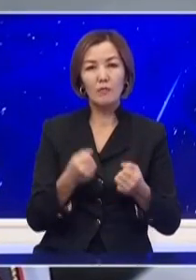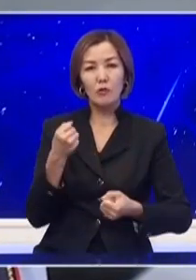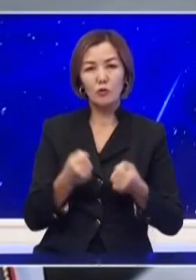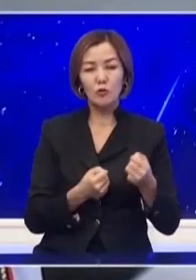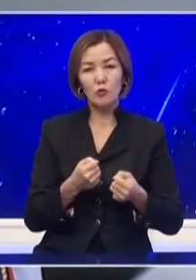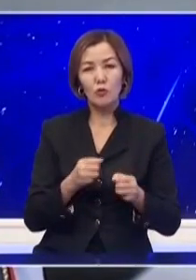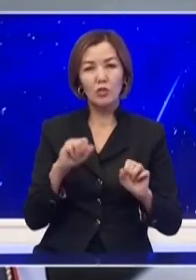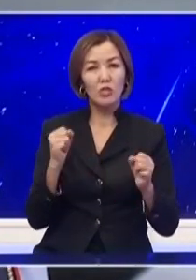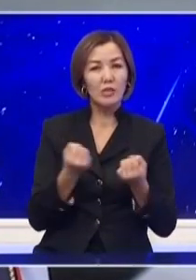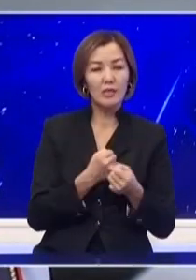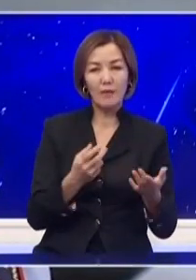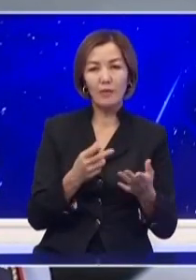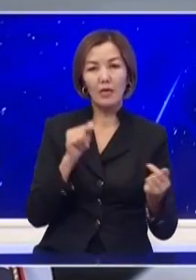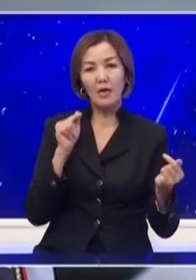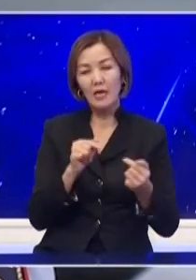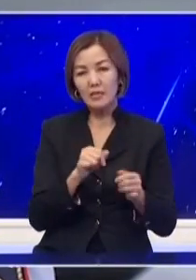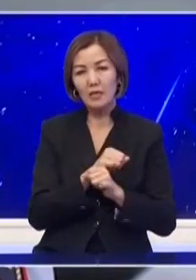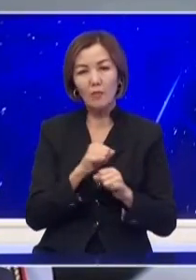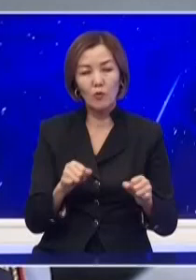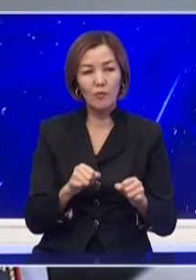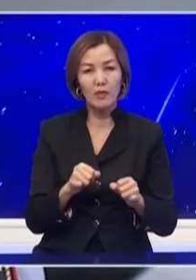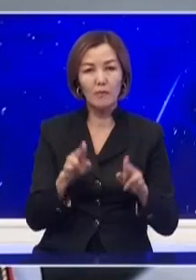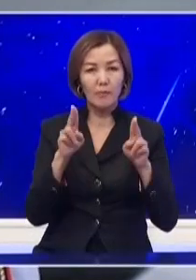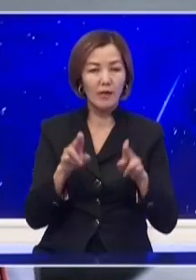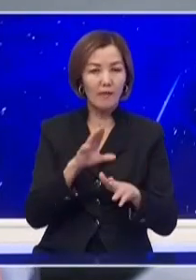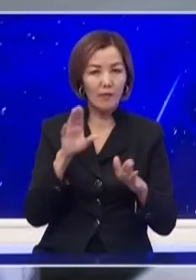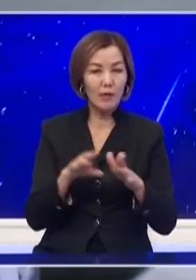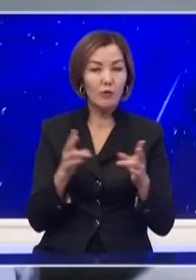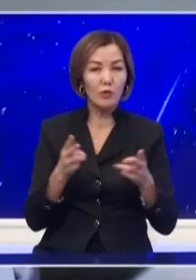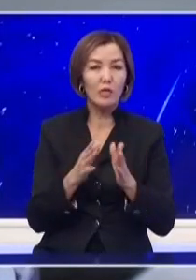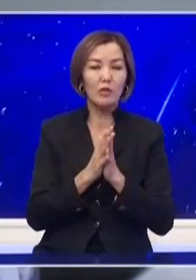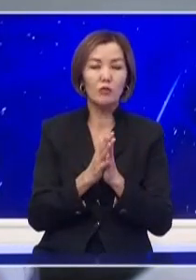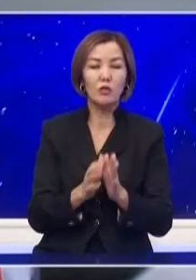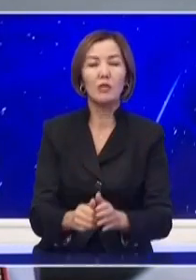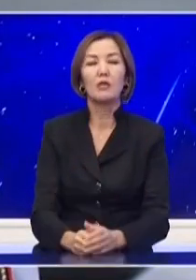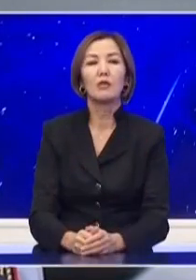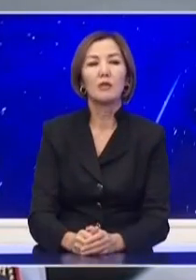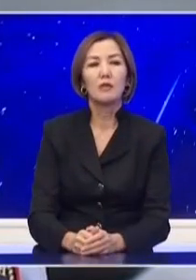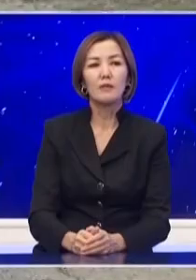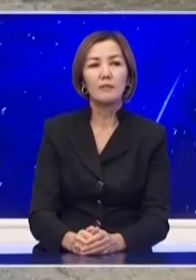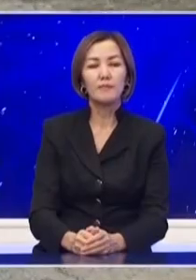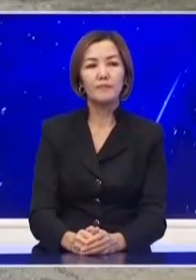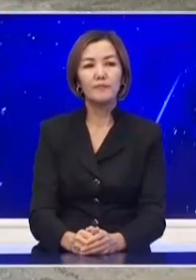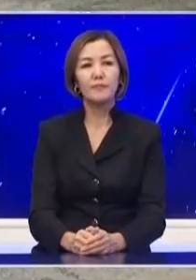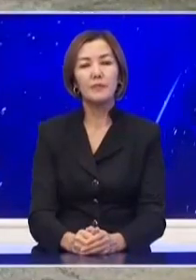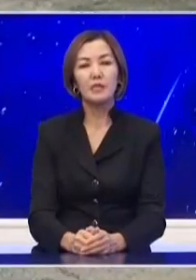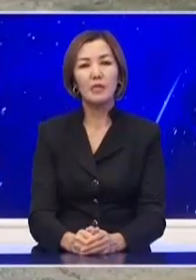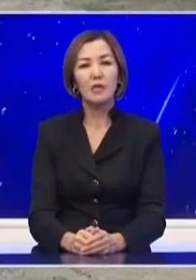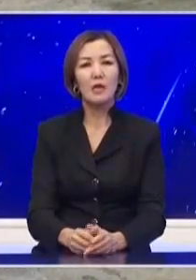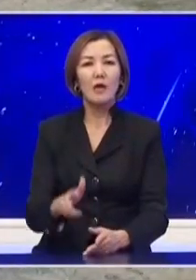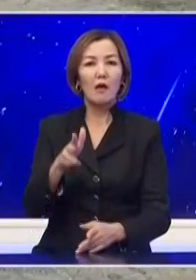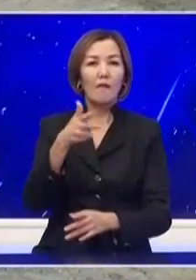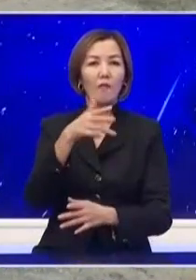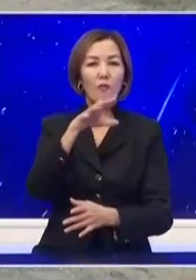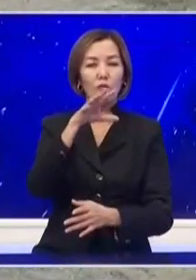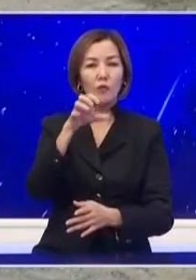жүргізушілердің жолдарын мұқият болуыңызға және жол қозғалысы ережесін мүлтіксіз сақтауға шақырамыз. Crispy фоторадары таулы